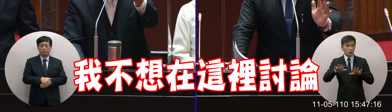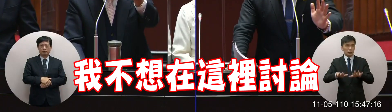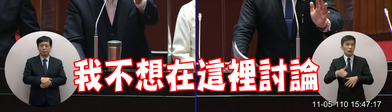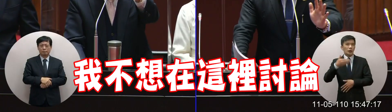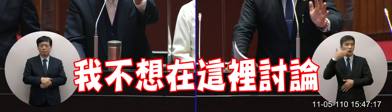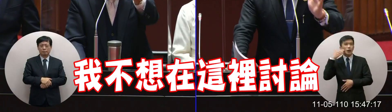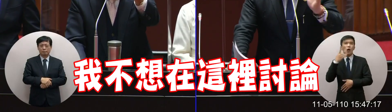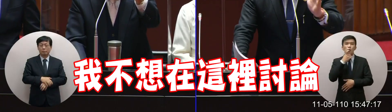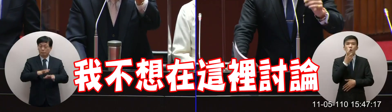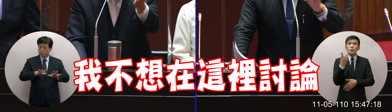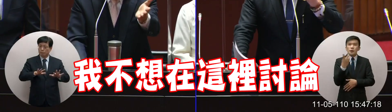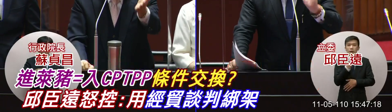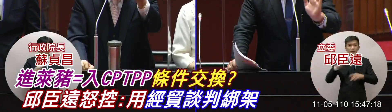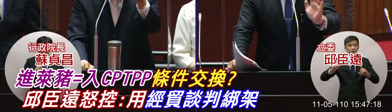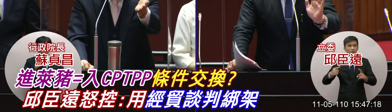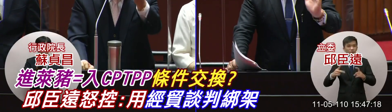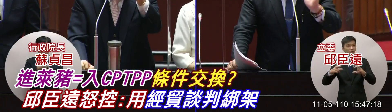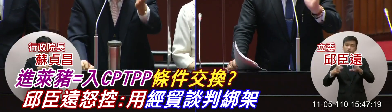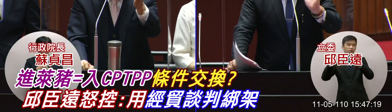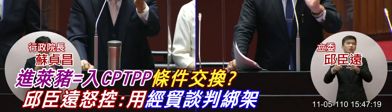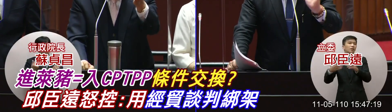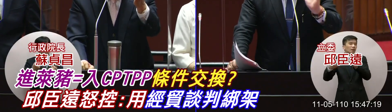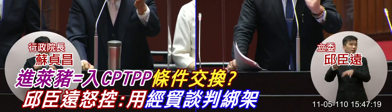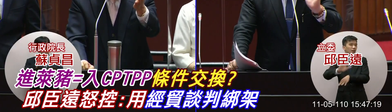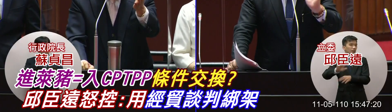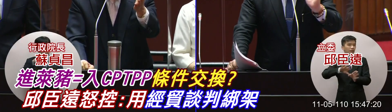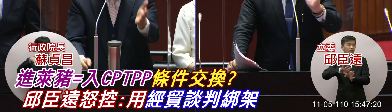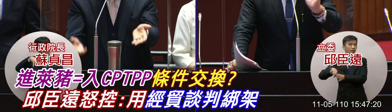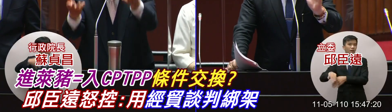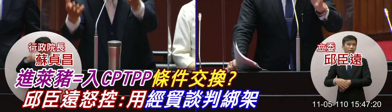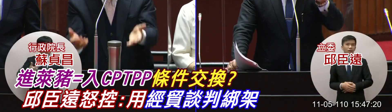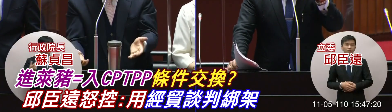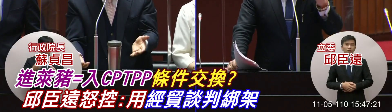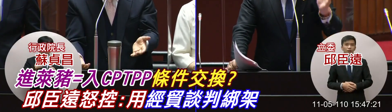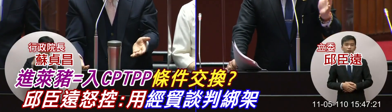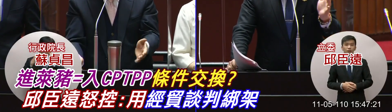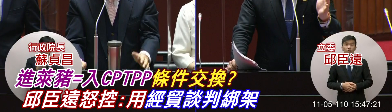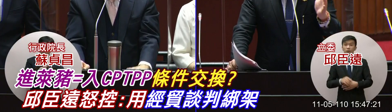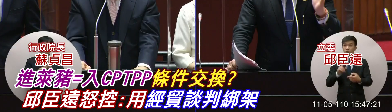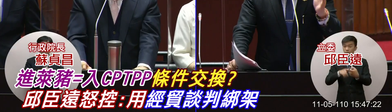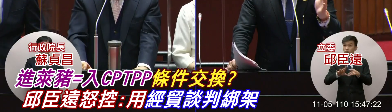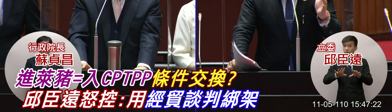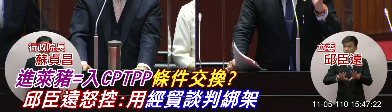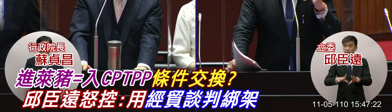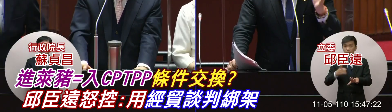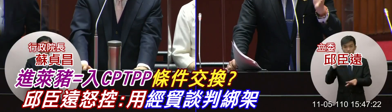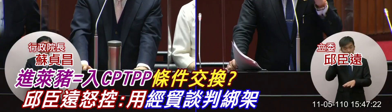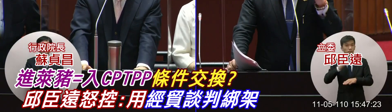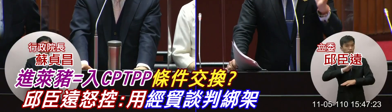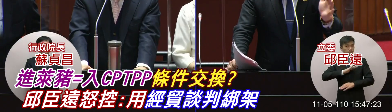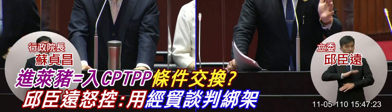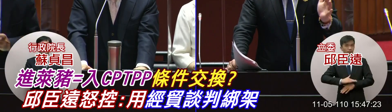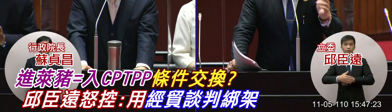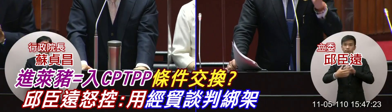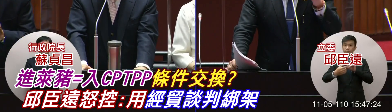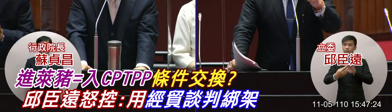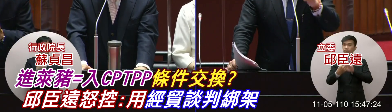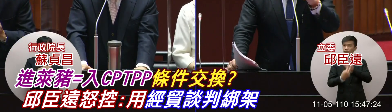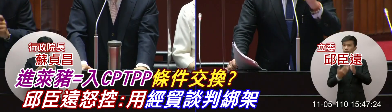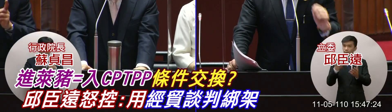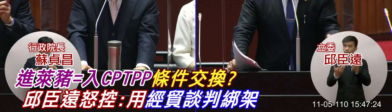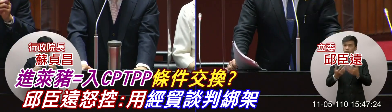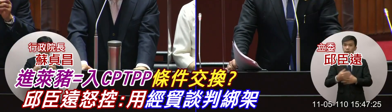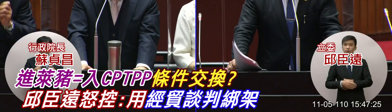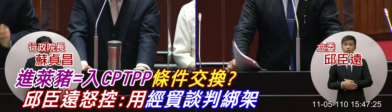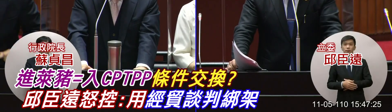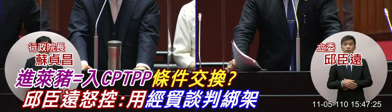没在这样跟讨论哈。 现在连 AIT 的处长都出来讲， 所以我现在非常务实的跟你讨论。 我补充一下， 包含